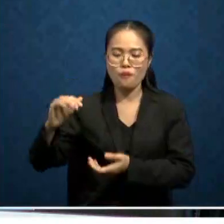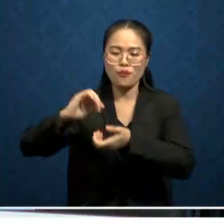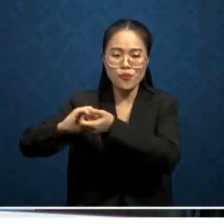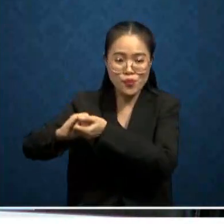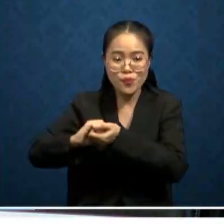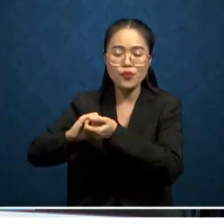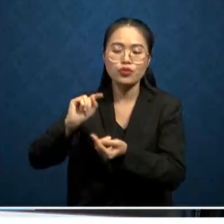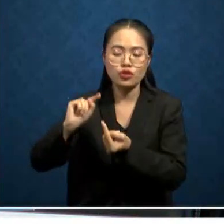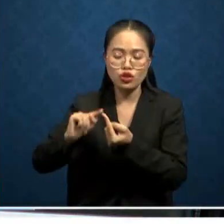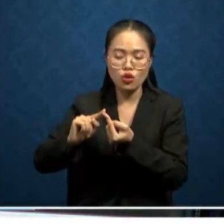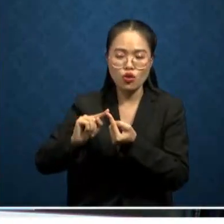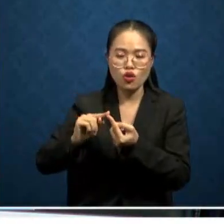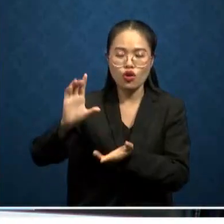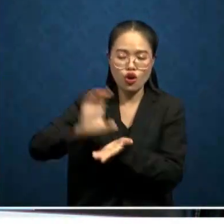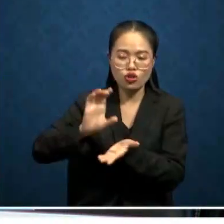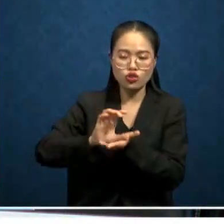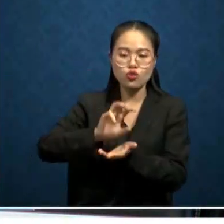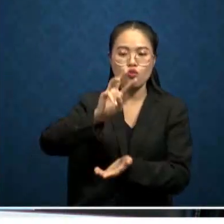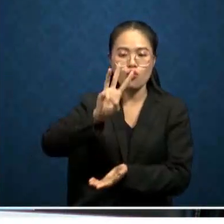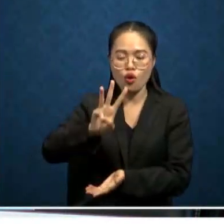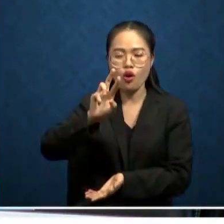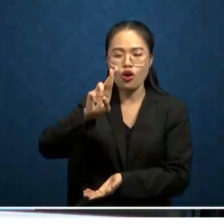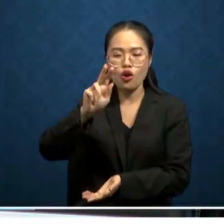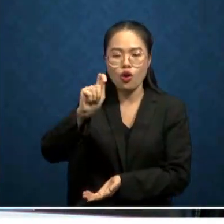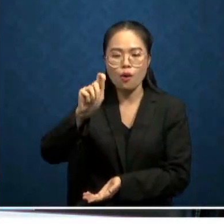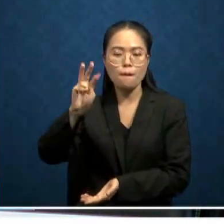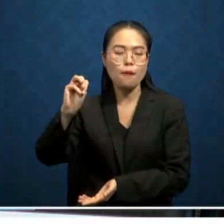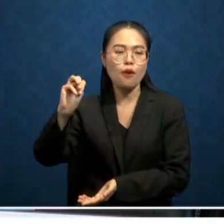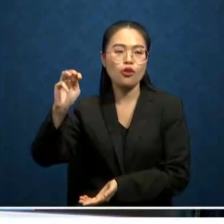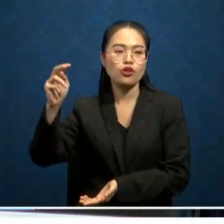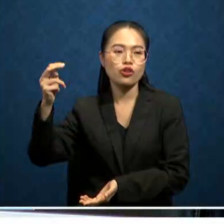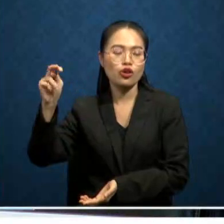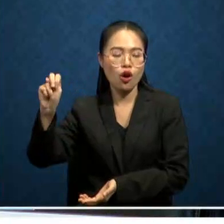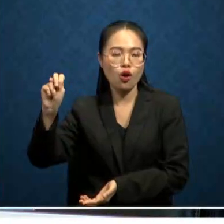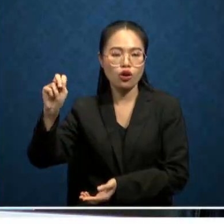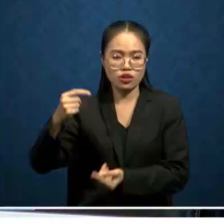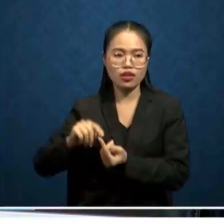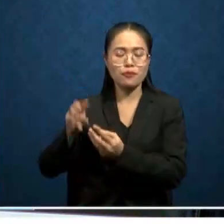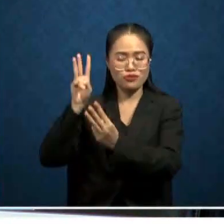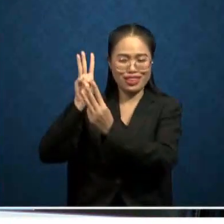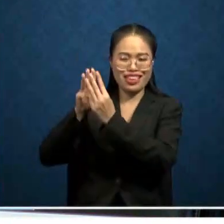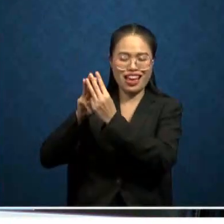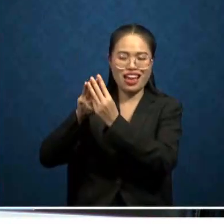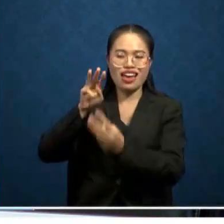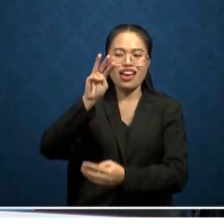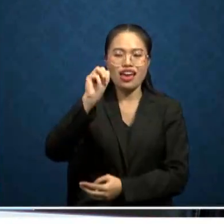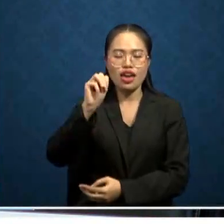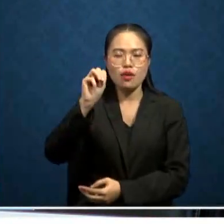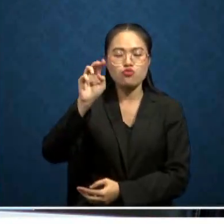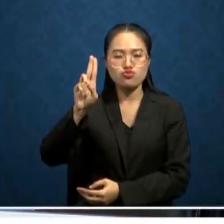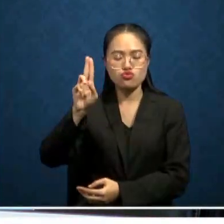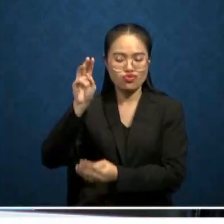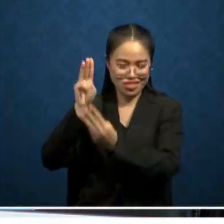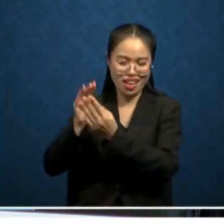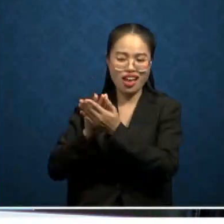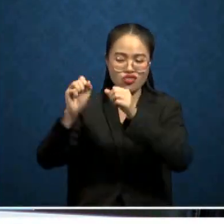เรียนว่าในปี 65นะครับ 18 18กรกฎาคมเนี่ยสำนักงานที่ทำMOUกับสกสวเรียบเรียบร้อยแล้วนะครับแต่ไม่อยู่ใน annual